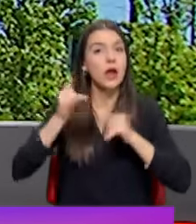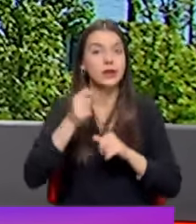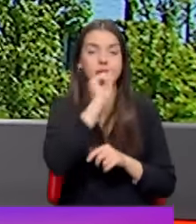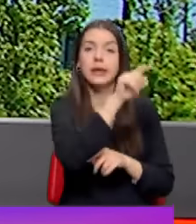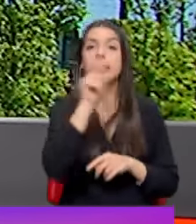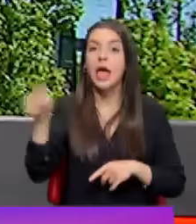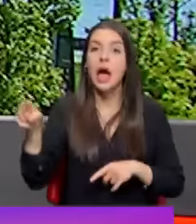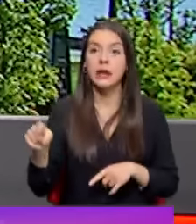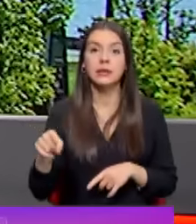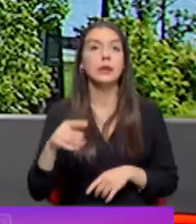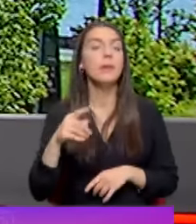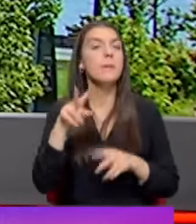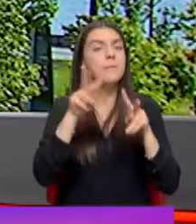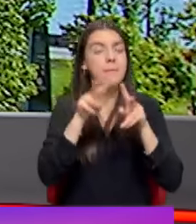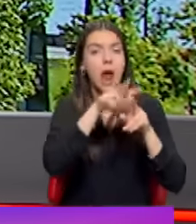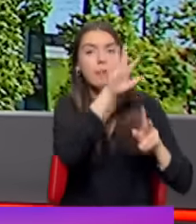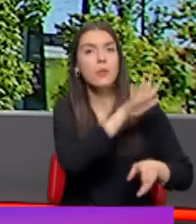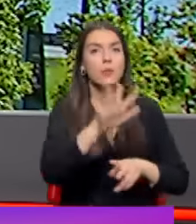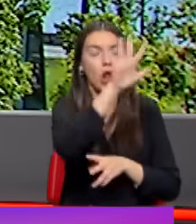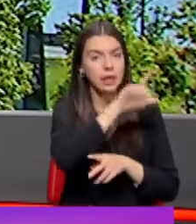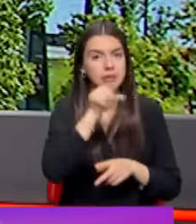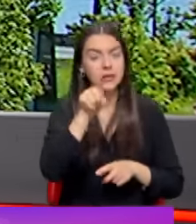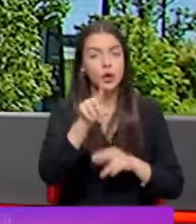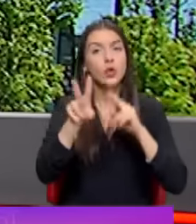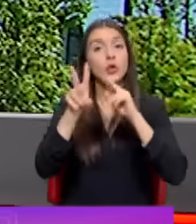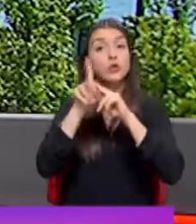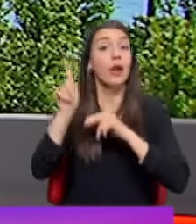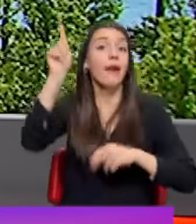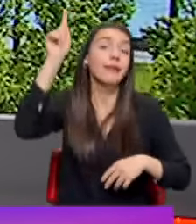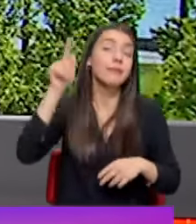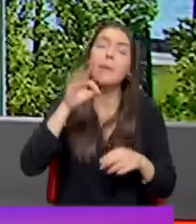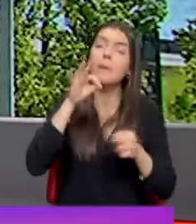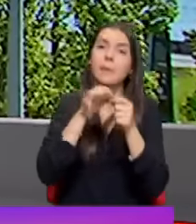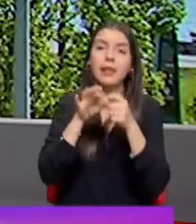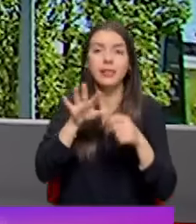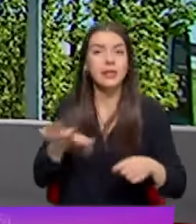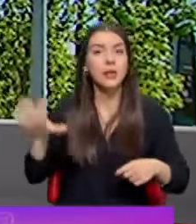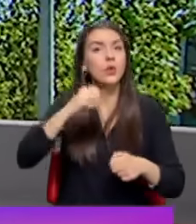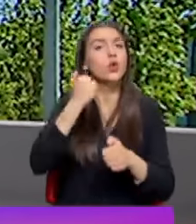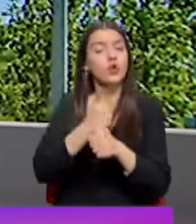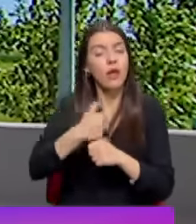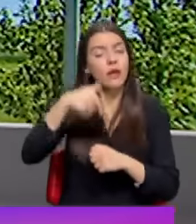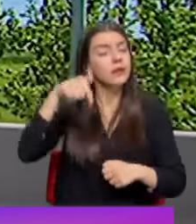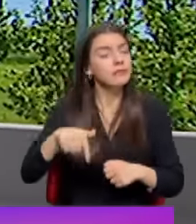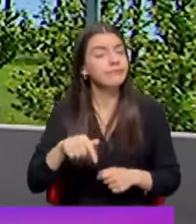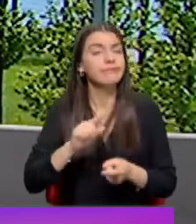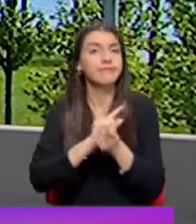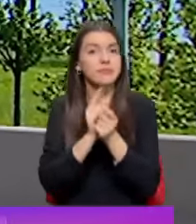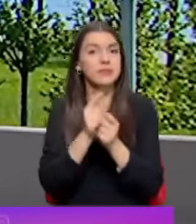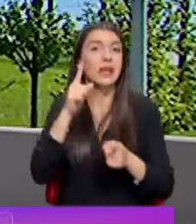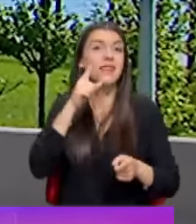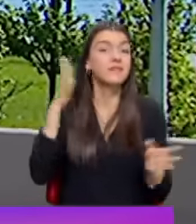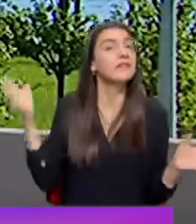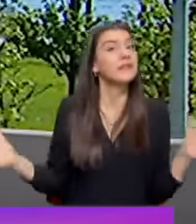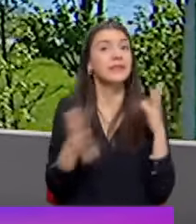yerleri Marmara bölgesinde kuzeyden, yurdun tüm batı ve iç kesimlerinde güneyden kuvvetli fırtınanın etkili